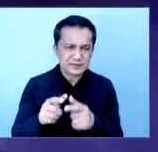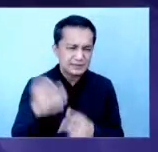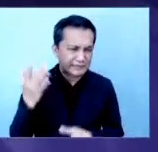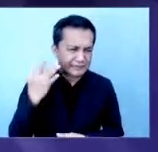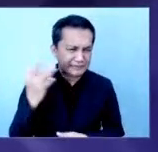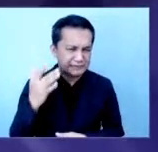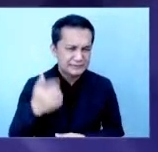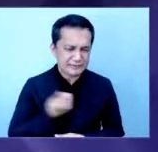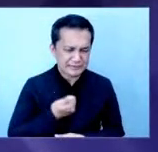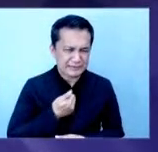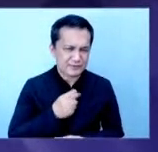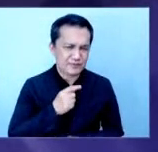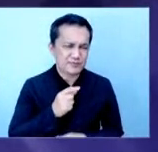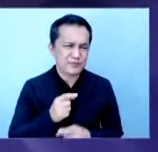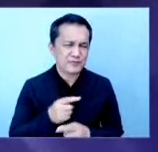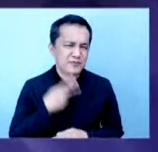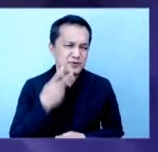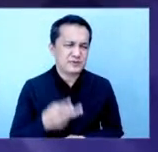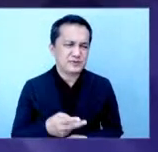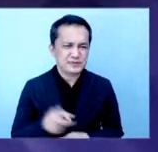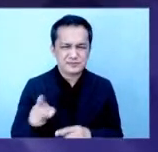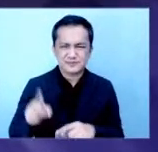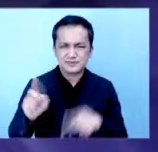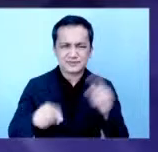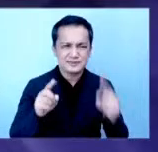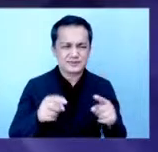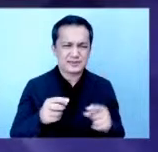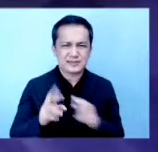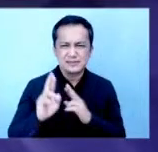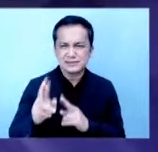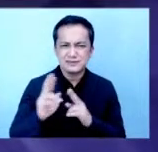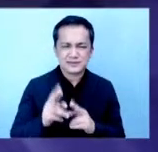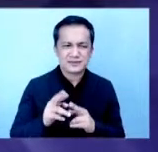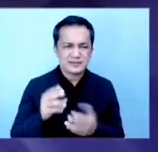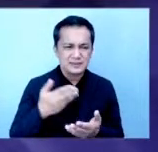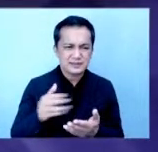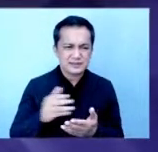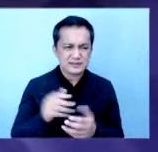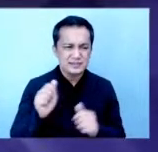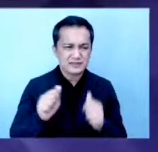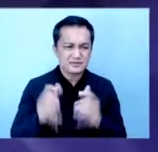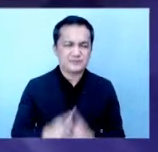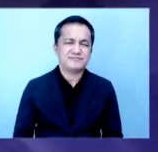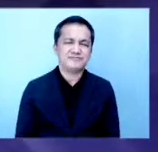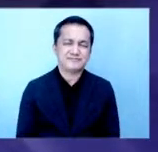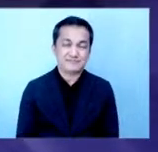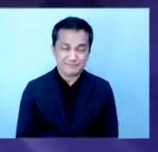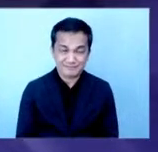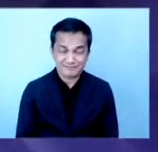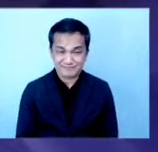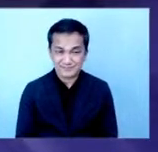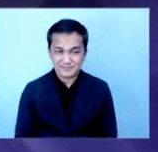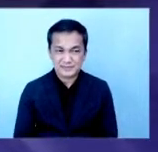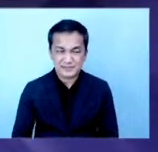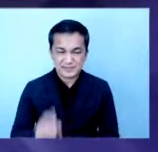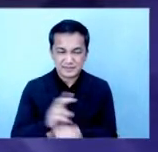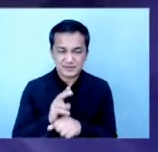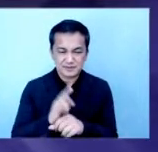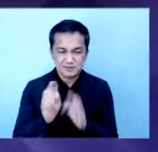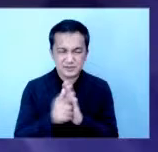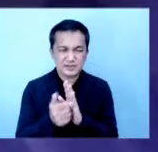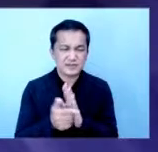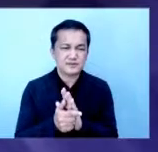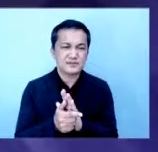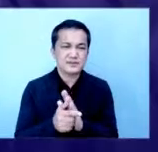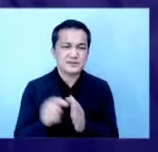sarili niyang boses. Umani ng iba't ibang reaksyon ng pagkantang yan ng aktor. Ginamit pa yung background song ng influencer